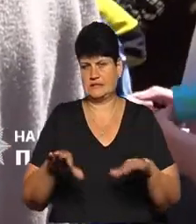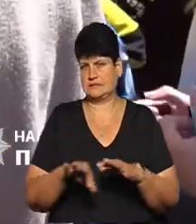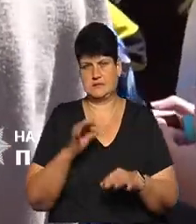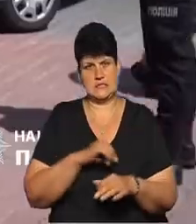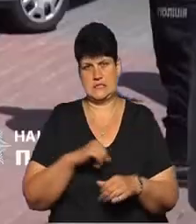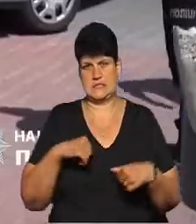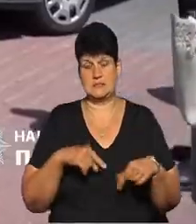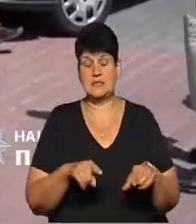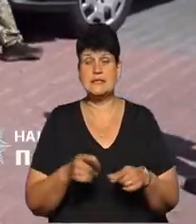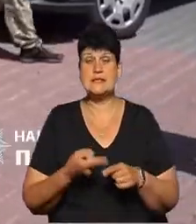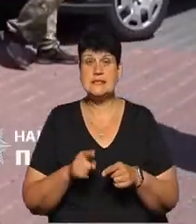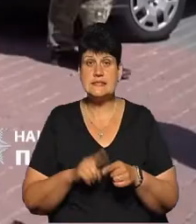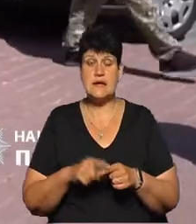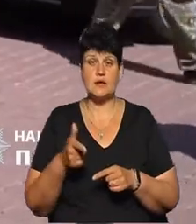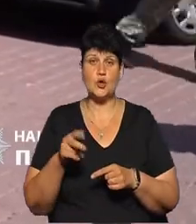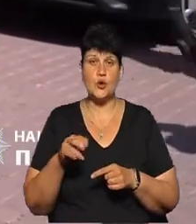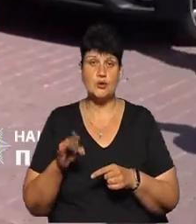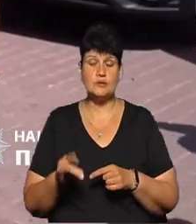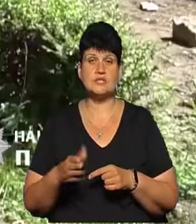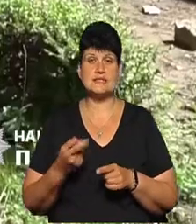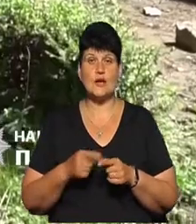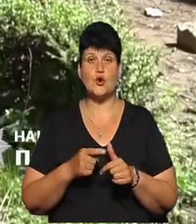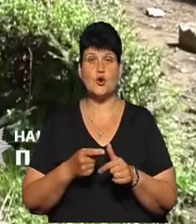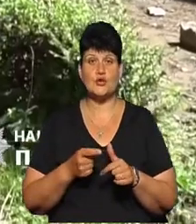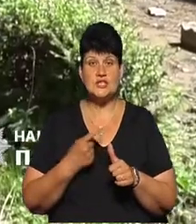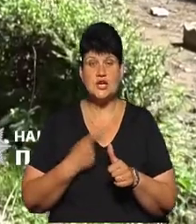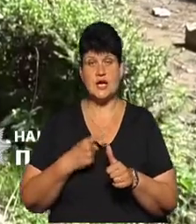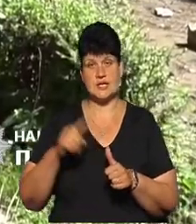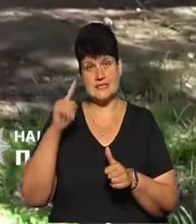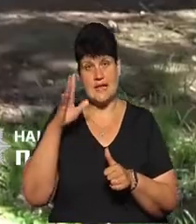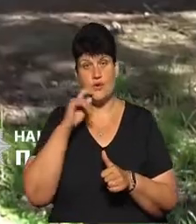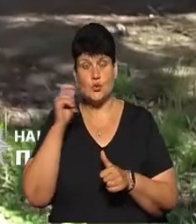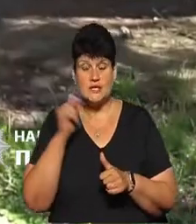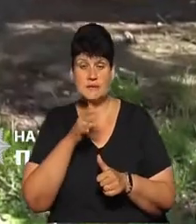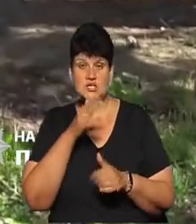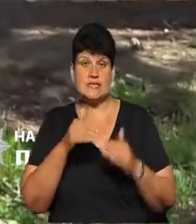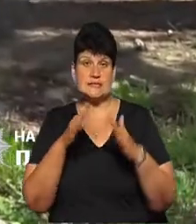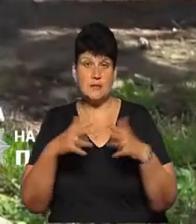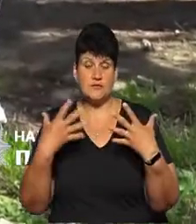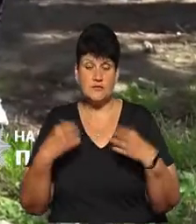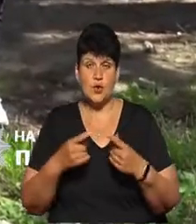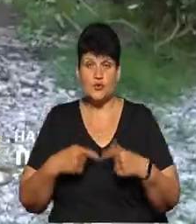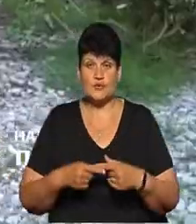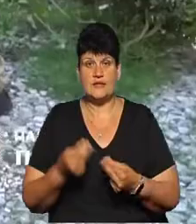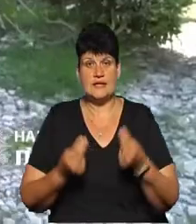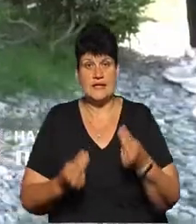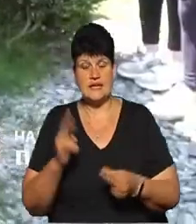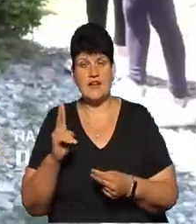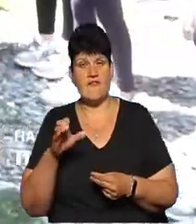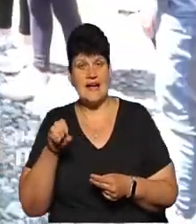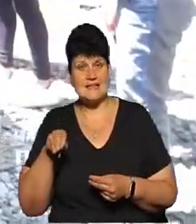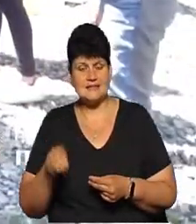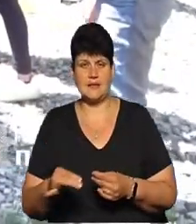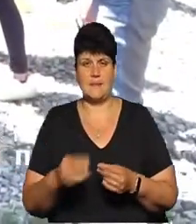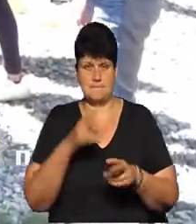що у перекладі з англійської означає «Слава Україні». Під час табору для дітей організовують ігри, квести, перегляд англомовних фільмів.